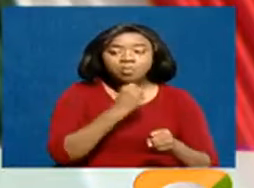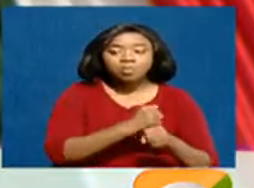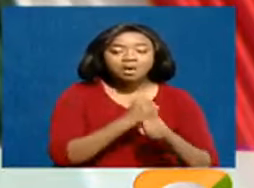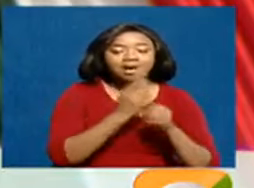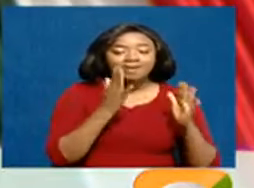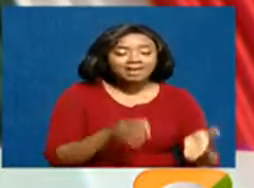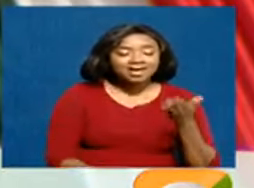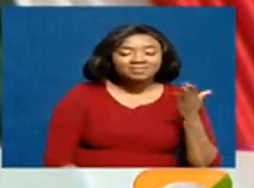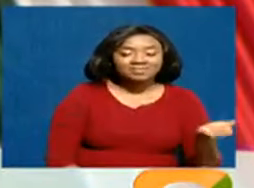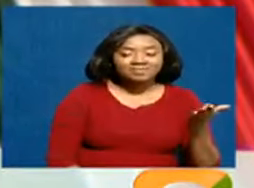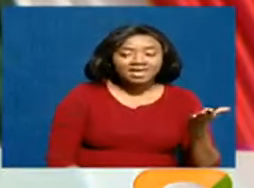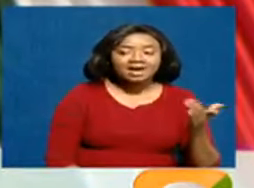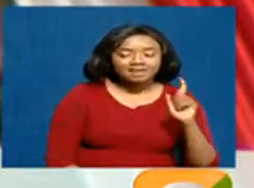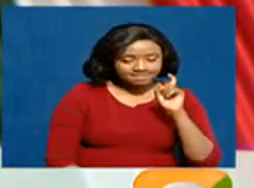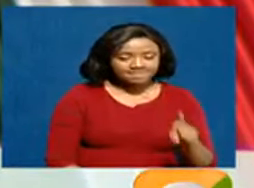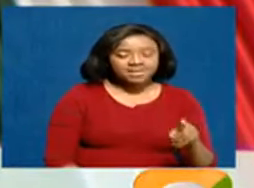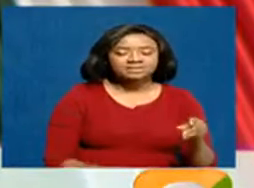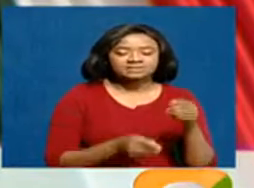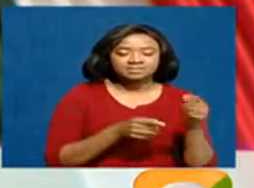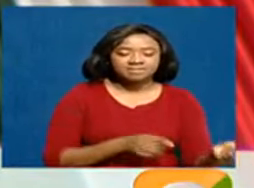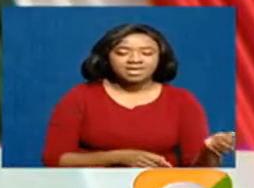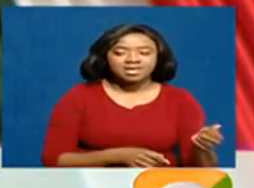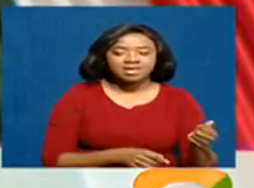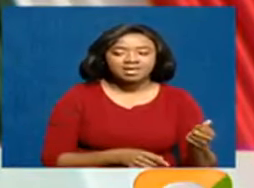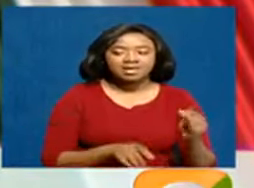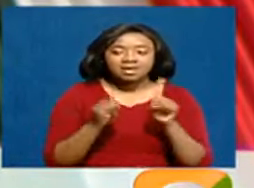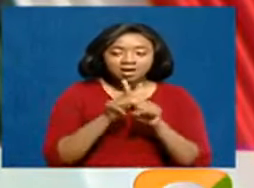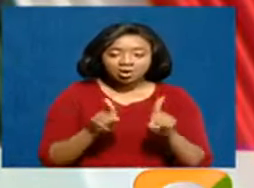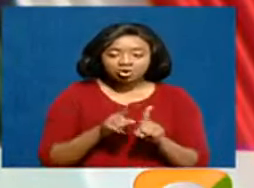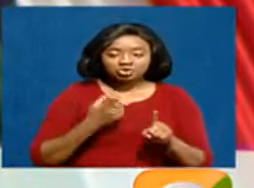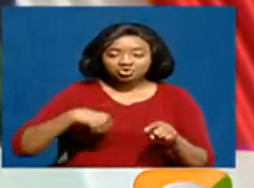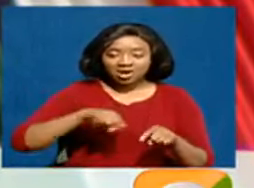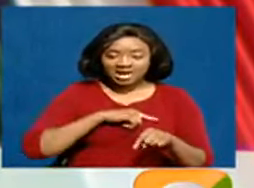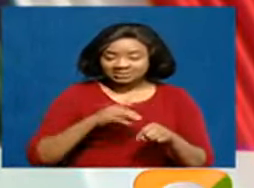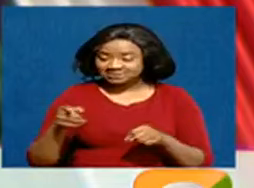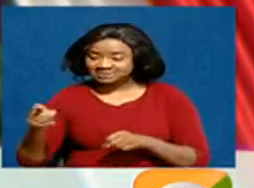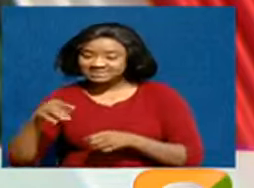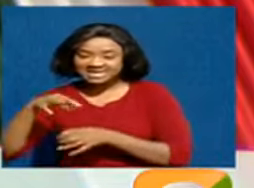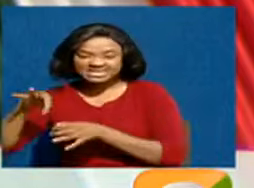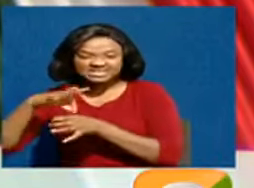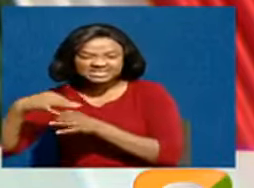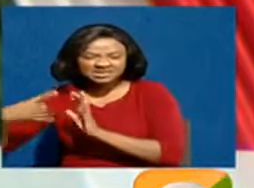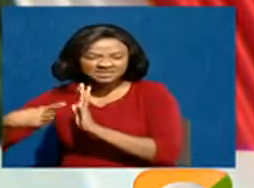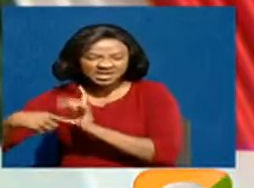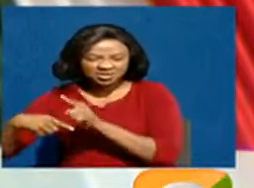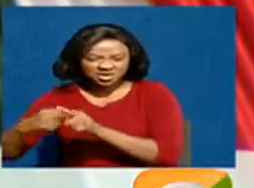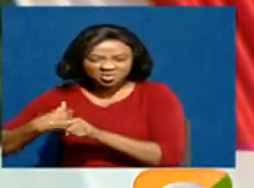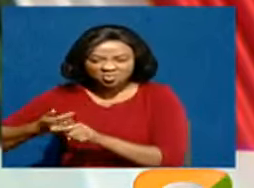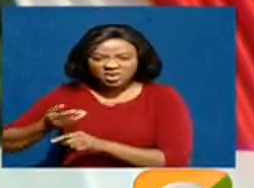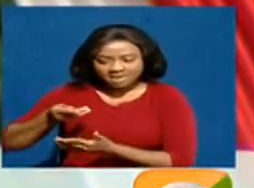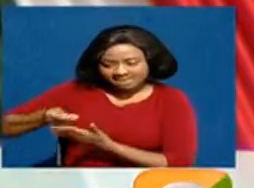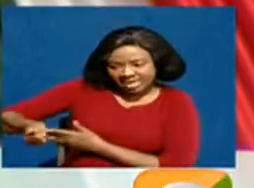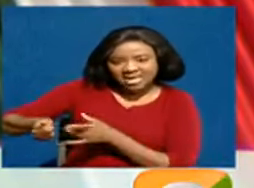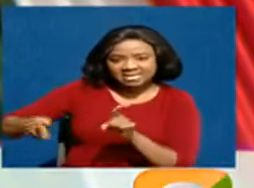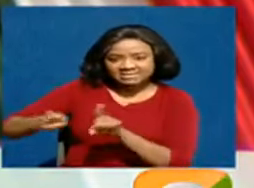tatu, vile tunalipa bonus kwa chai, katika hii mpango yetu